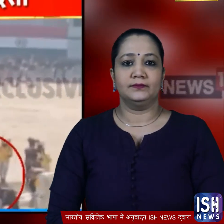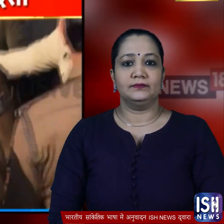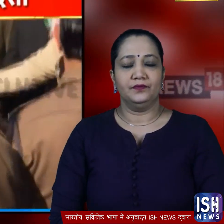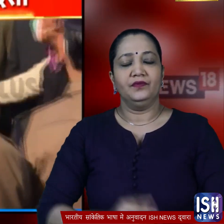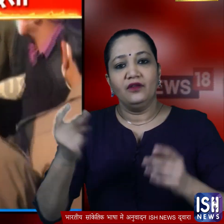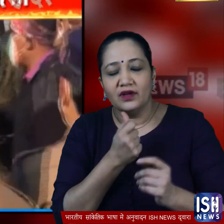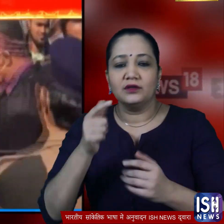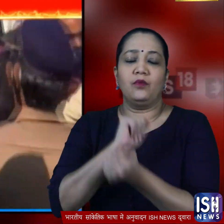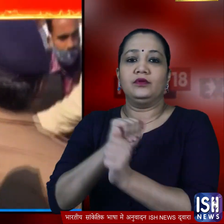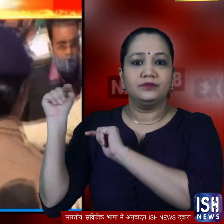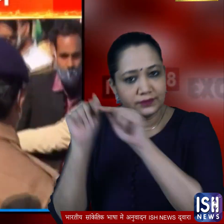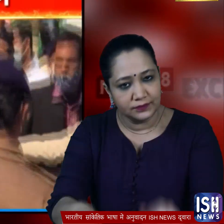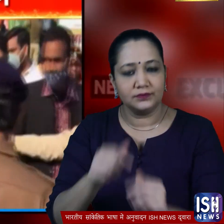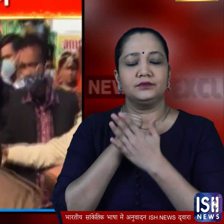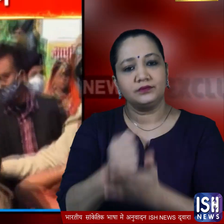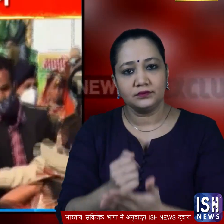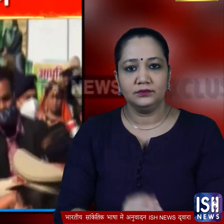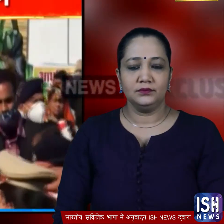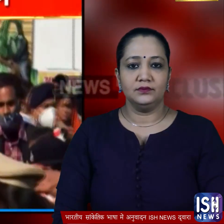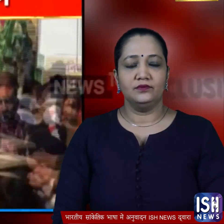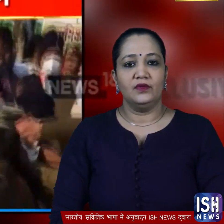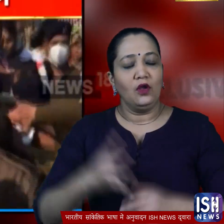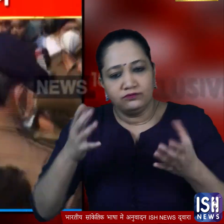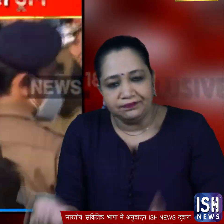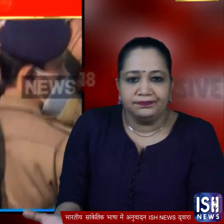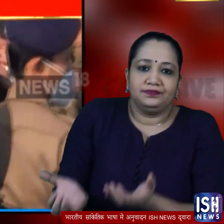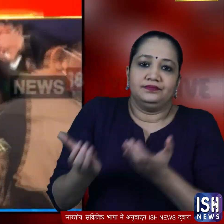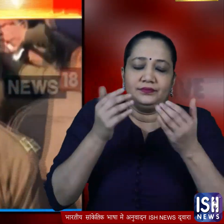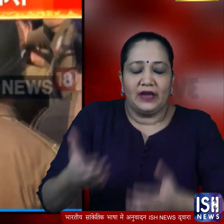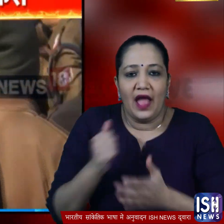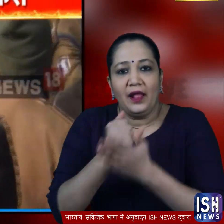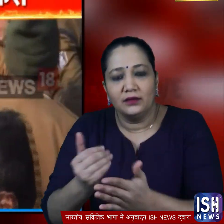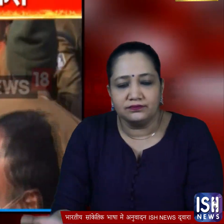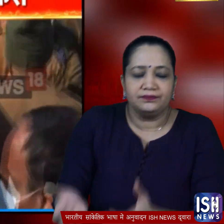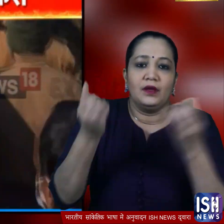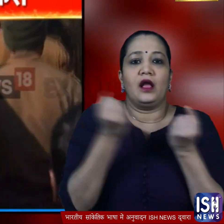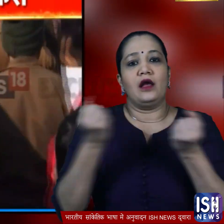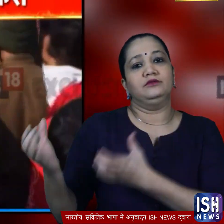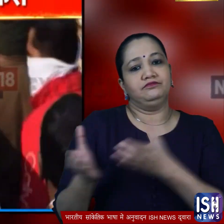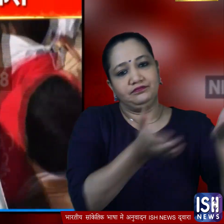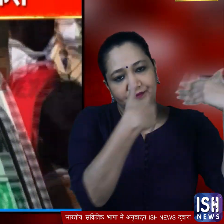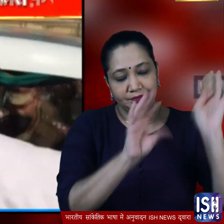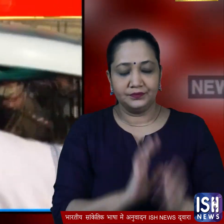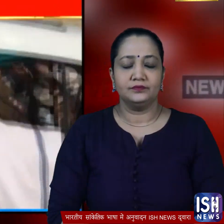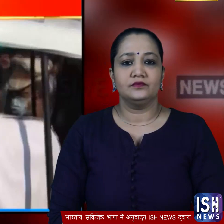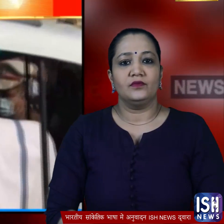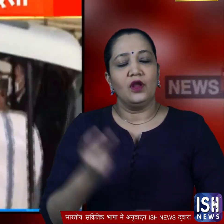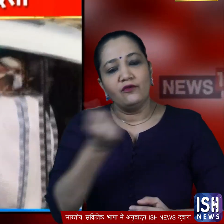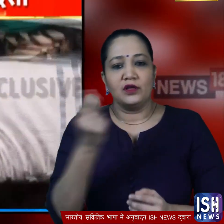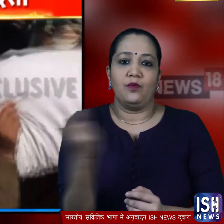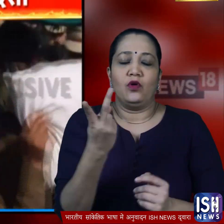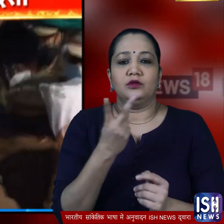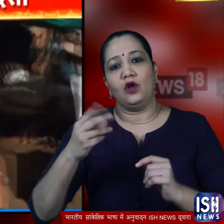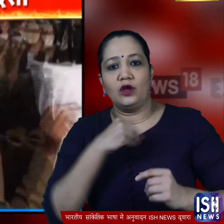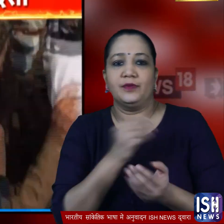दौड़ पड़े। तब तक वहां मौजूद पुलिस के जवान भी उनके पास पहुंच गए। फिर सबने मिलकर उन्हें सहारा दिया और उठाकर गाड़ी में बैठाया। इसके बाद